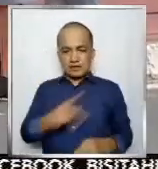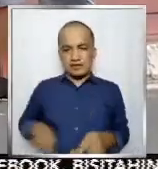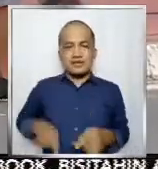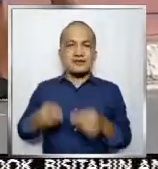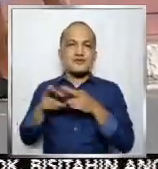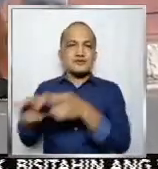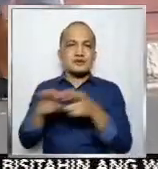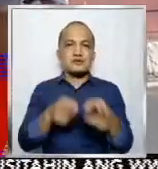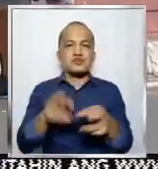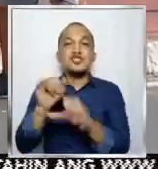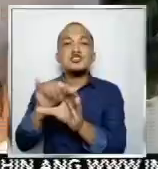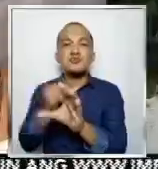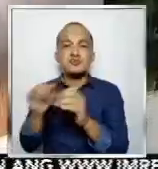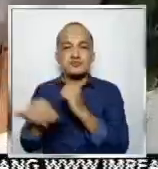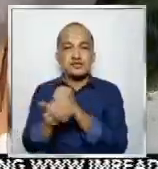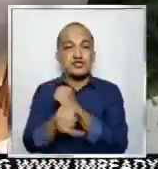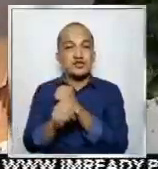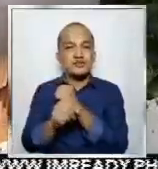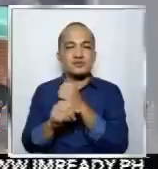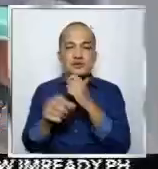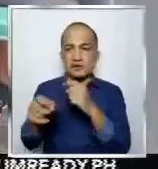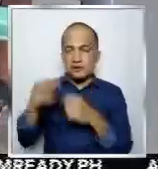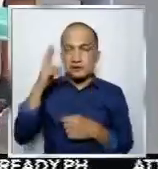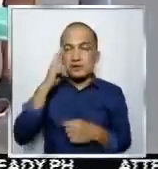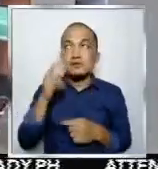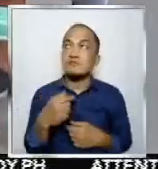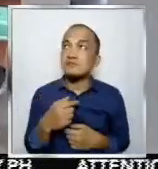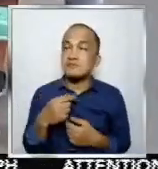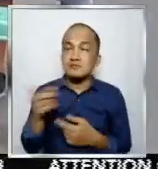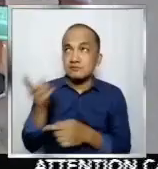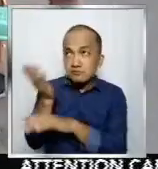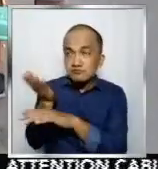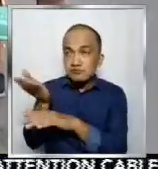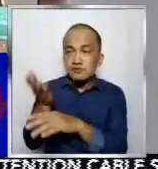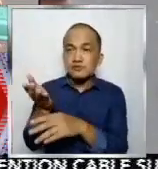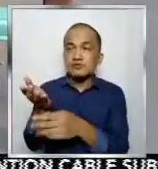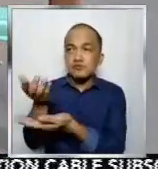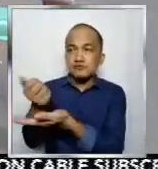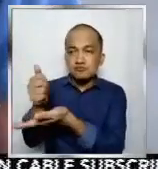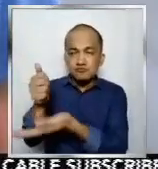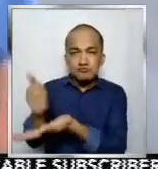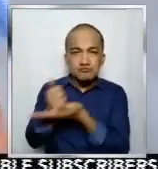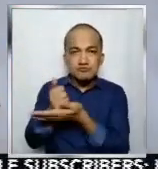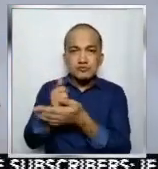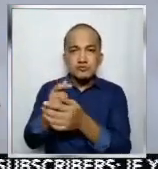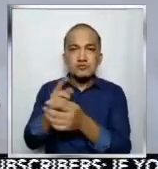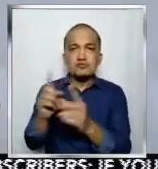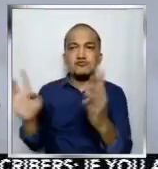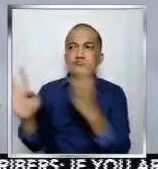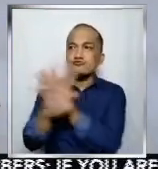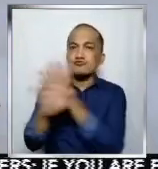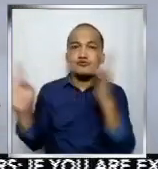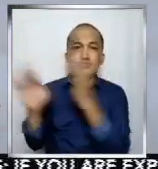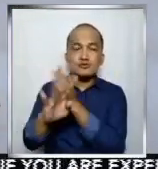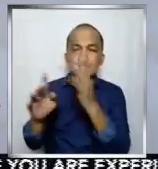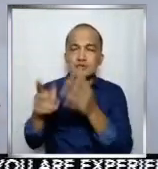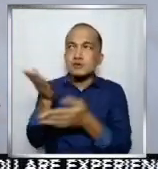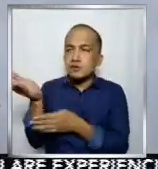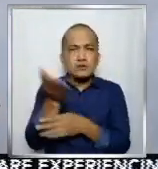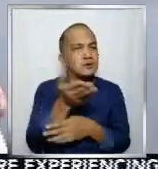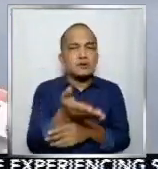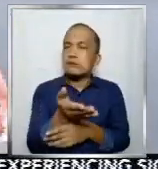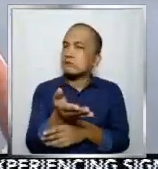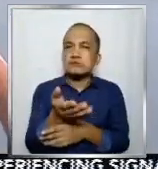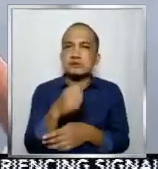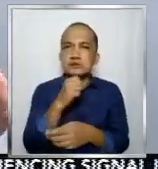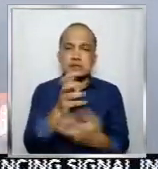Si Mang Ray, nakatoka kanina na manghingi ng tulong sa mga dumaraan sa tapat ng kanilang garahe sa Tandang Sora. Kung di na raw talaga sila akma sa new normal,